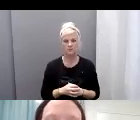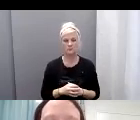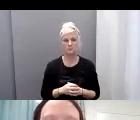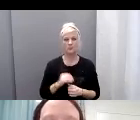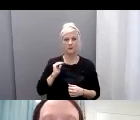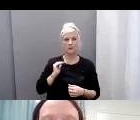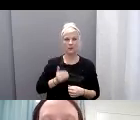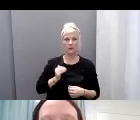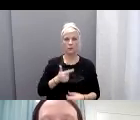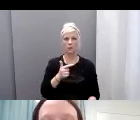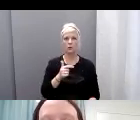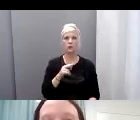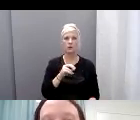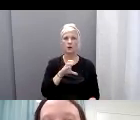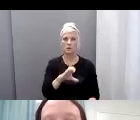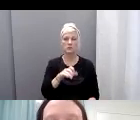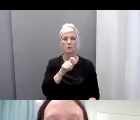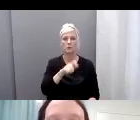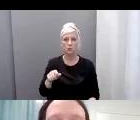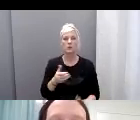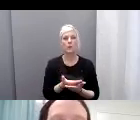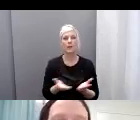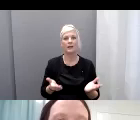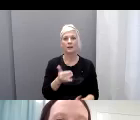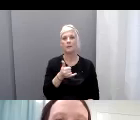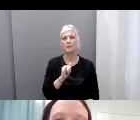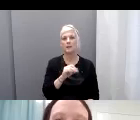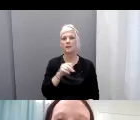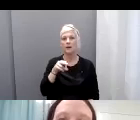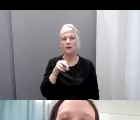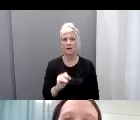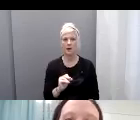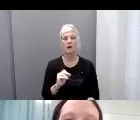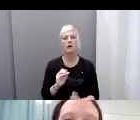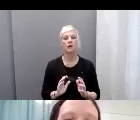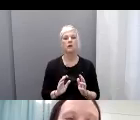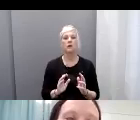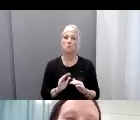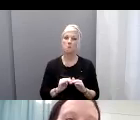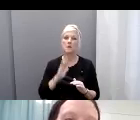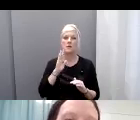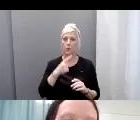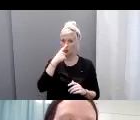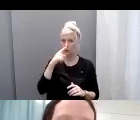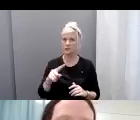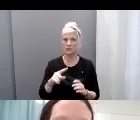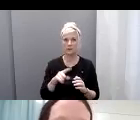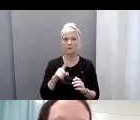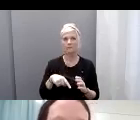Kvinnor, transpersoner och icke-binära är mer utsatta för alla former av våld.